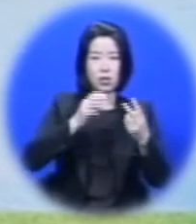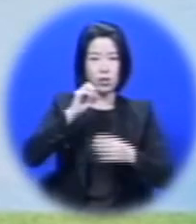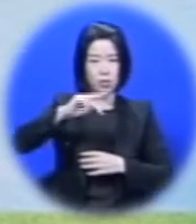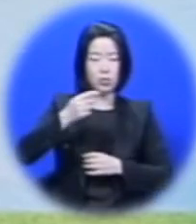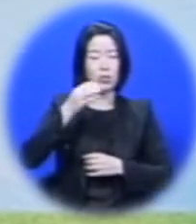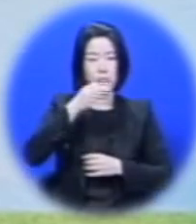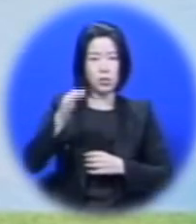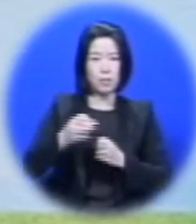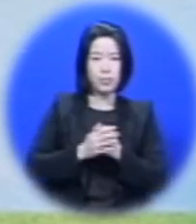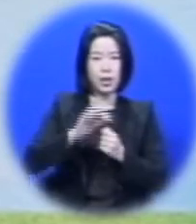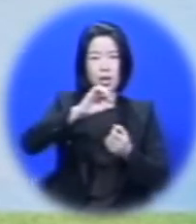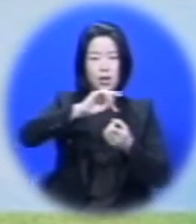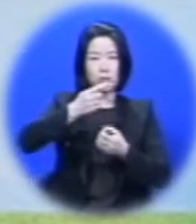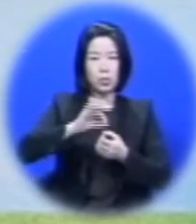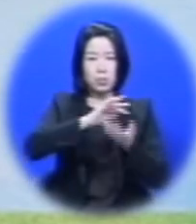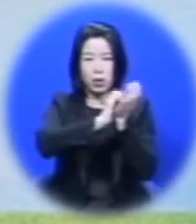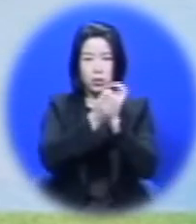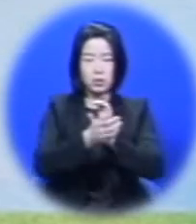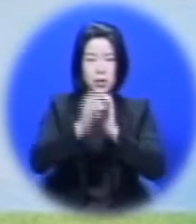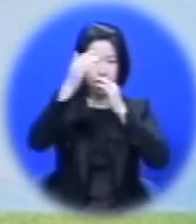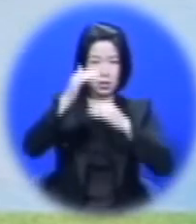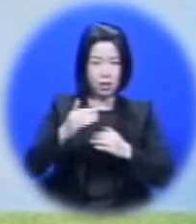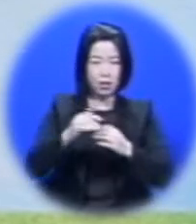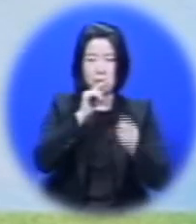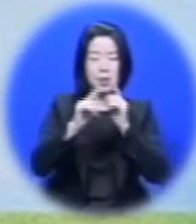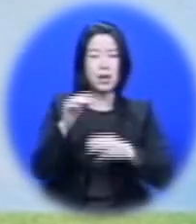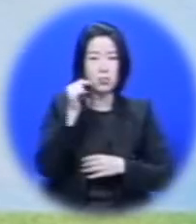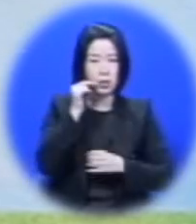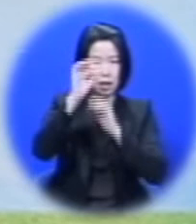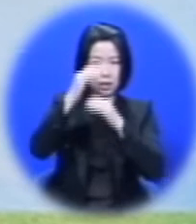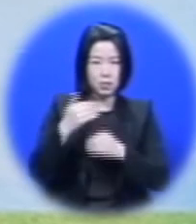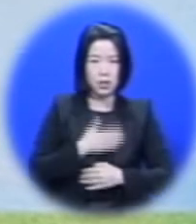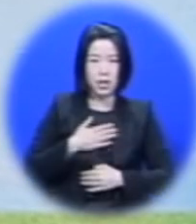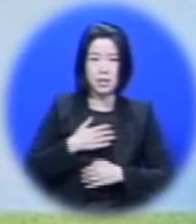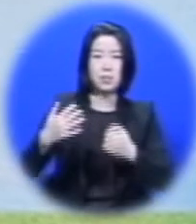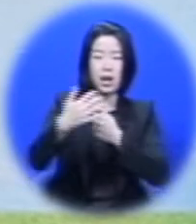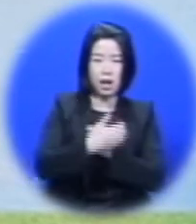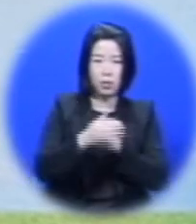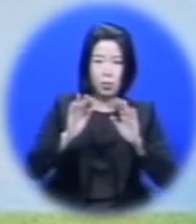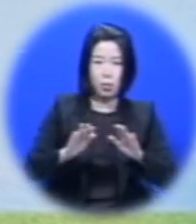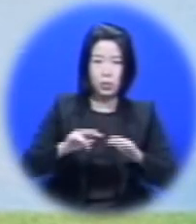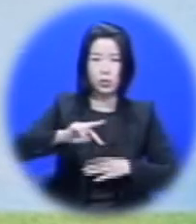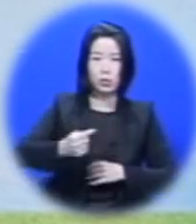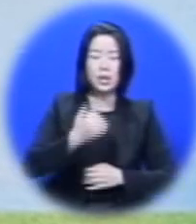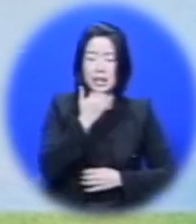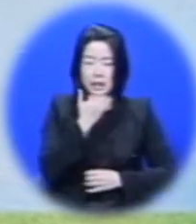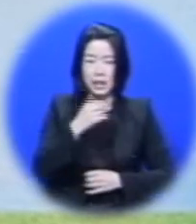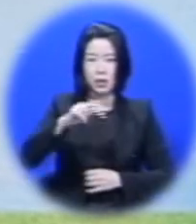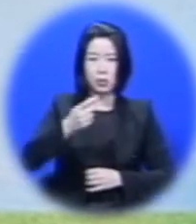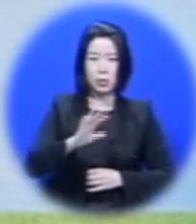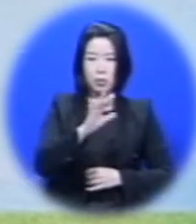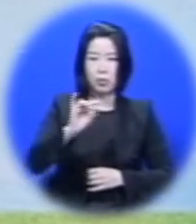동백꽃잎에 새겨진 사연 말 못할 그 사연을 가슴에 안고 오늘도 기다리는